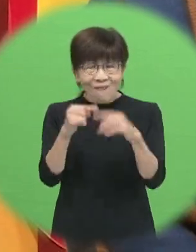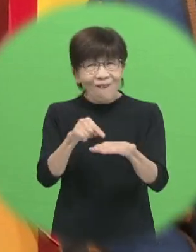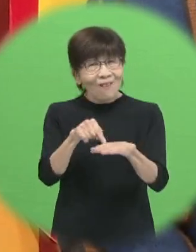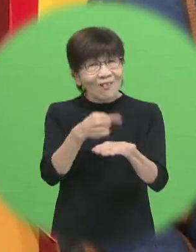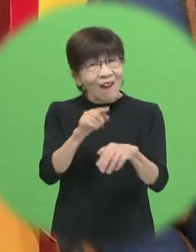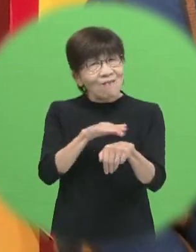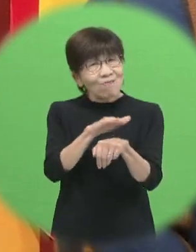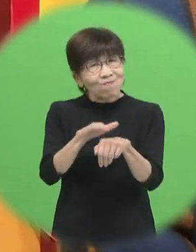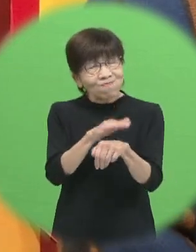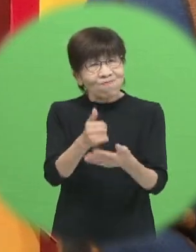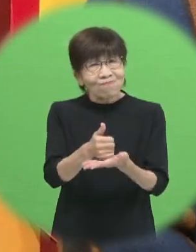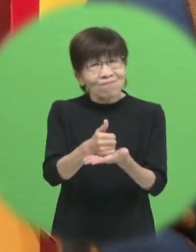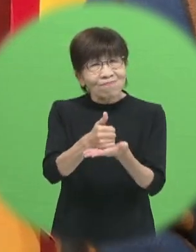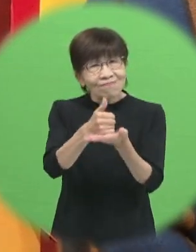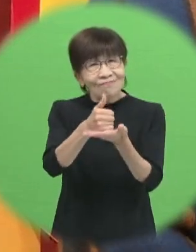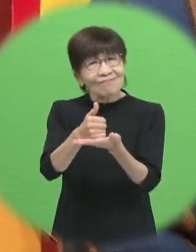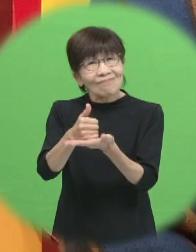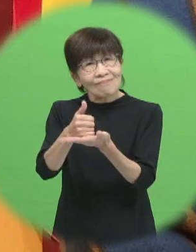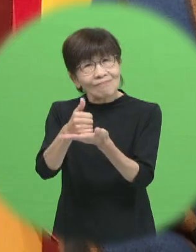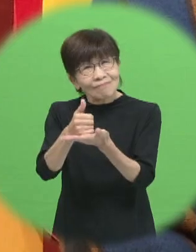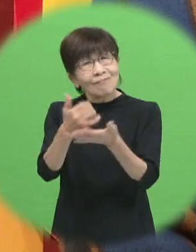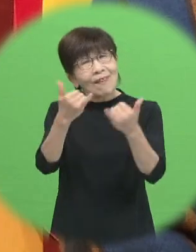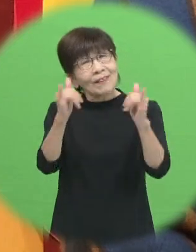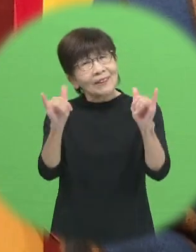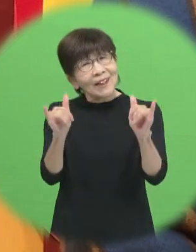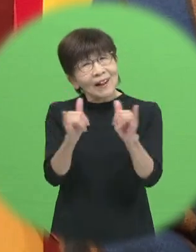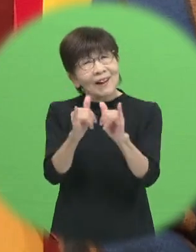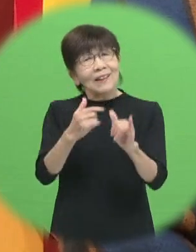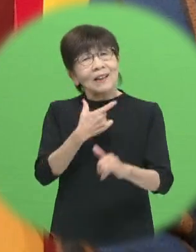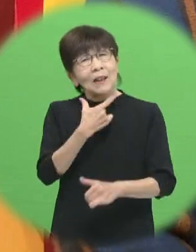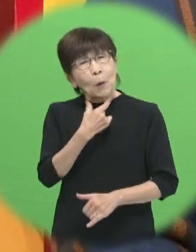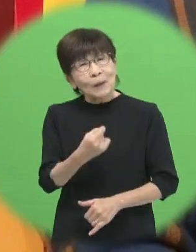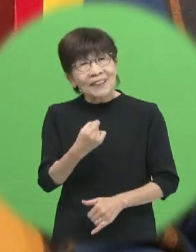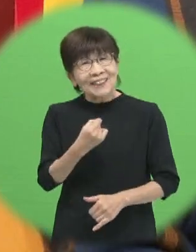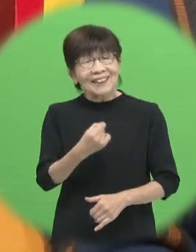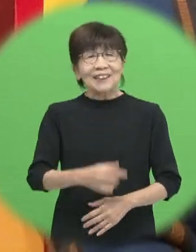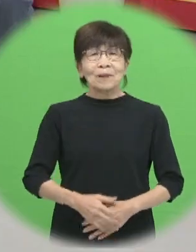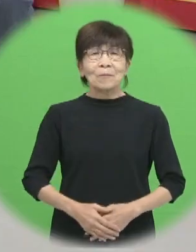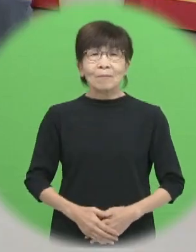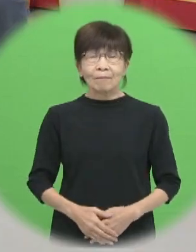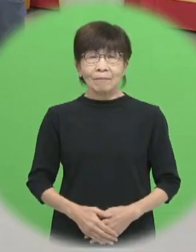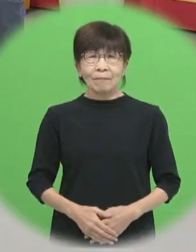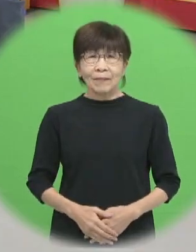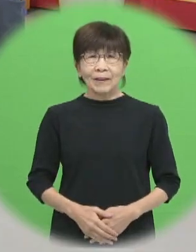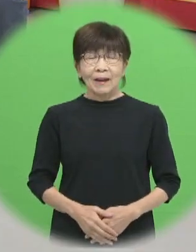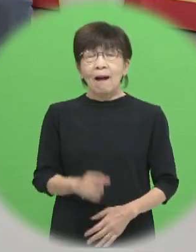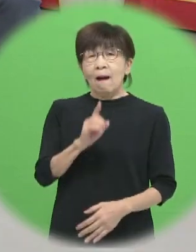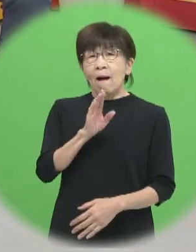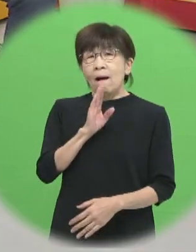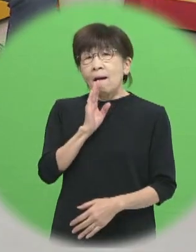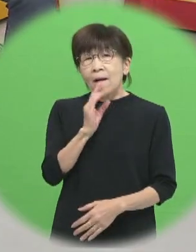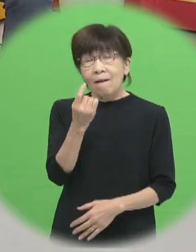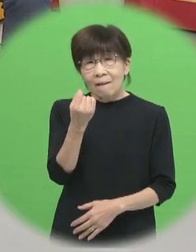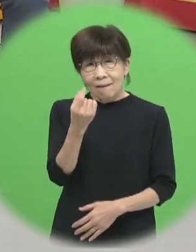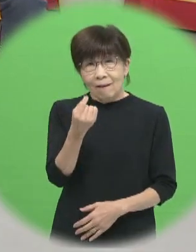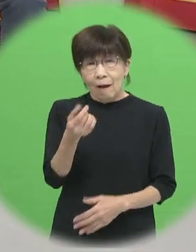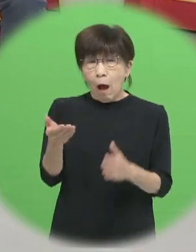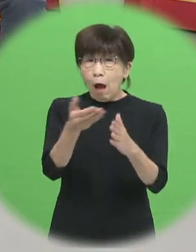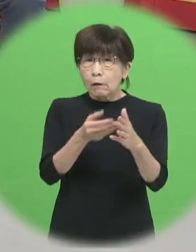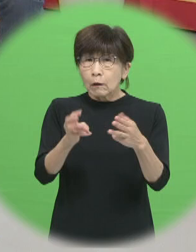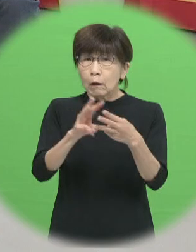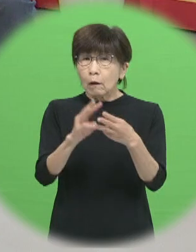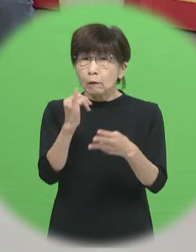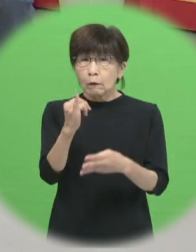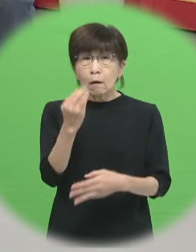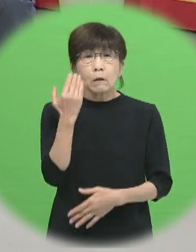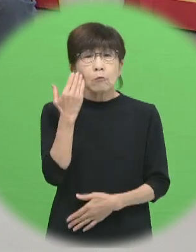にして尊重し合えるような社会であってほしいなっていうのは思います、 うん、確かにそうですよね、はい、池田さんにお伺いしたいん